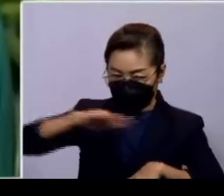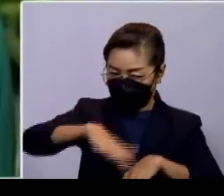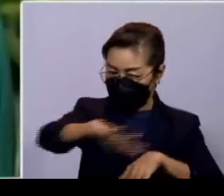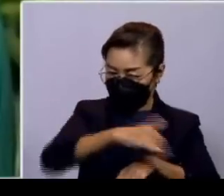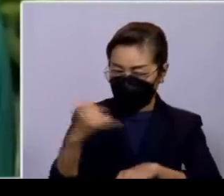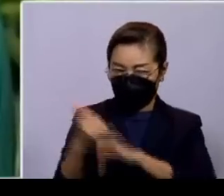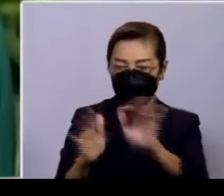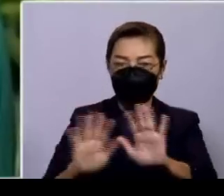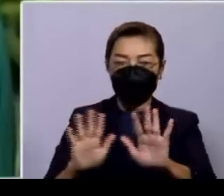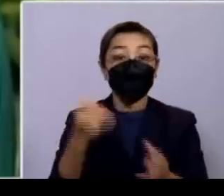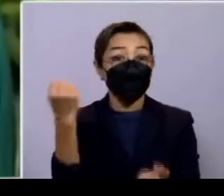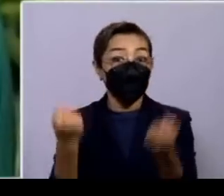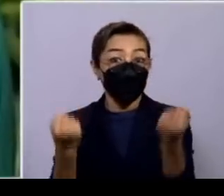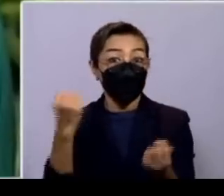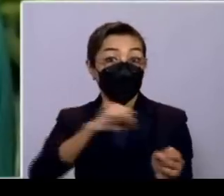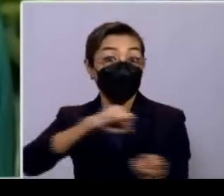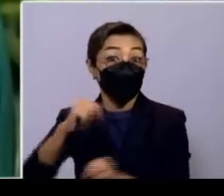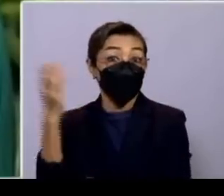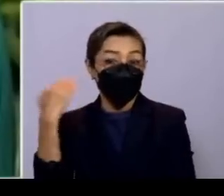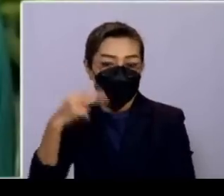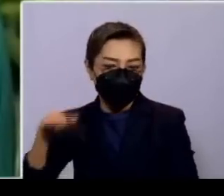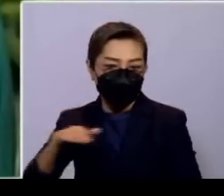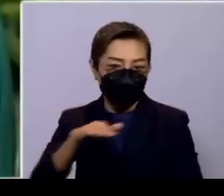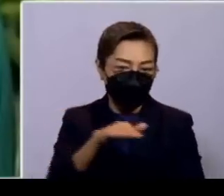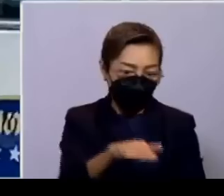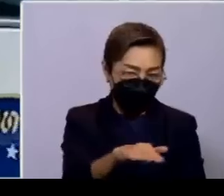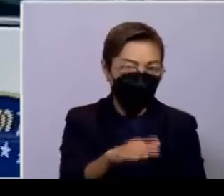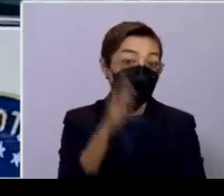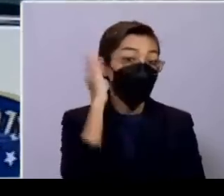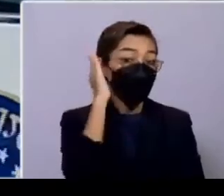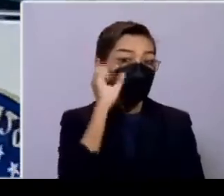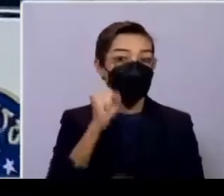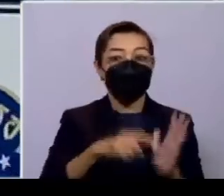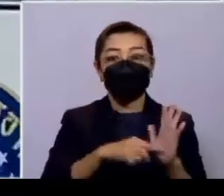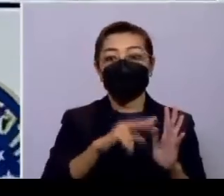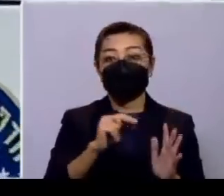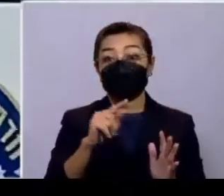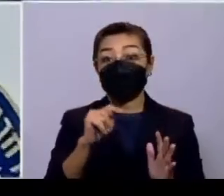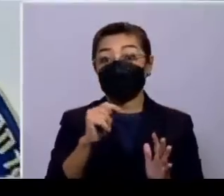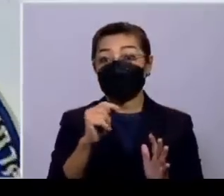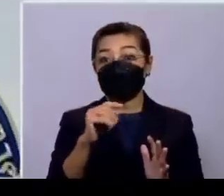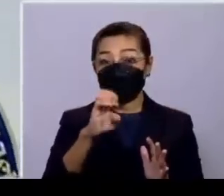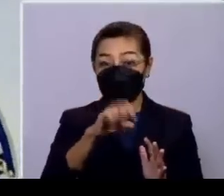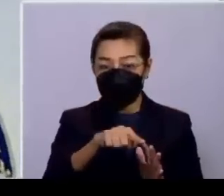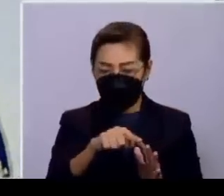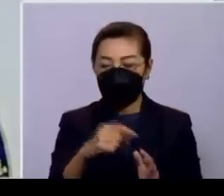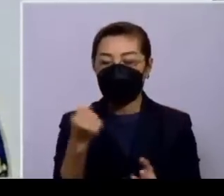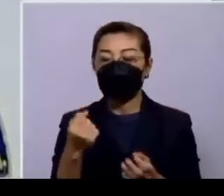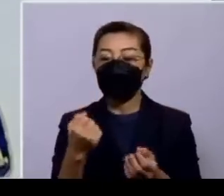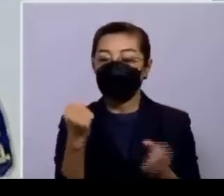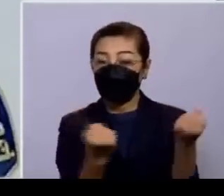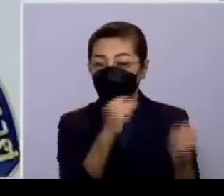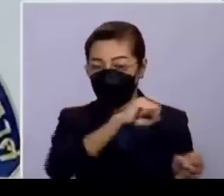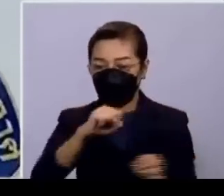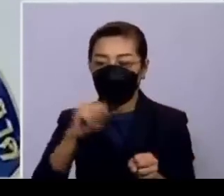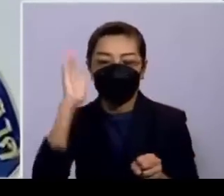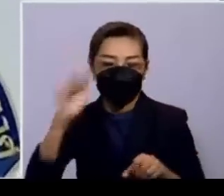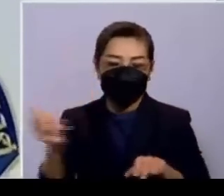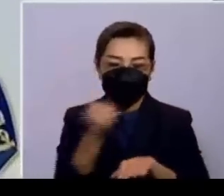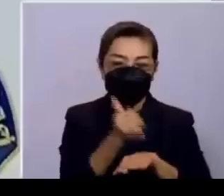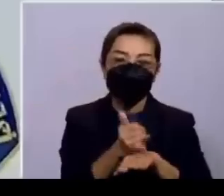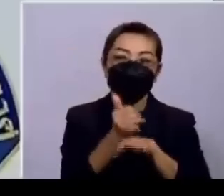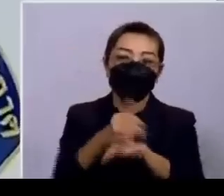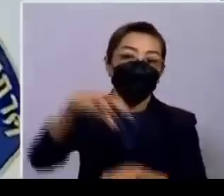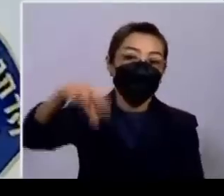ที่ก่อนที่รถตู้คันที่เห็นเมื่อสักครู่จะนำตัวสันติว่าเสริมเนี่ยเข้าไปภายในสนามบินไปขึ้นเครื่องบินแล้วก็นำตัวกลับ